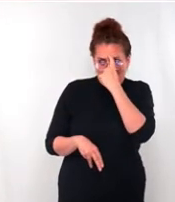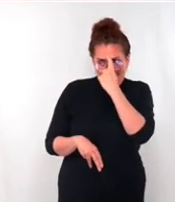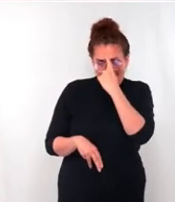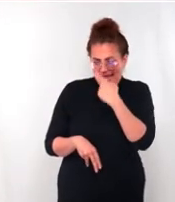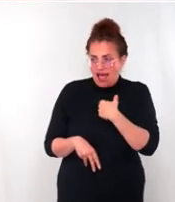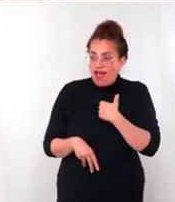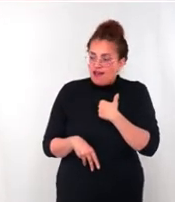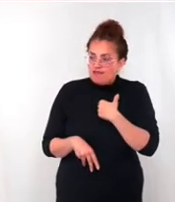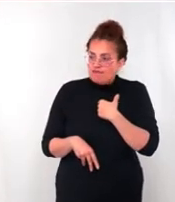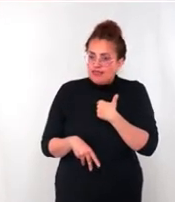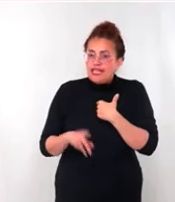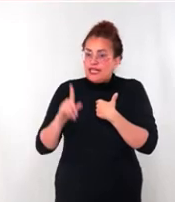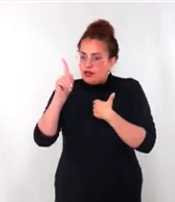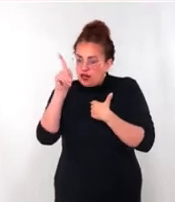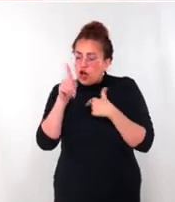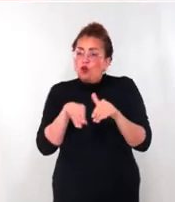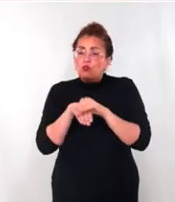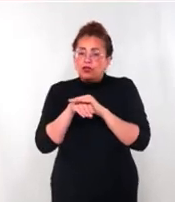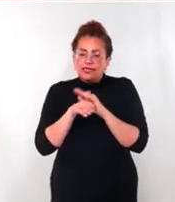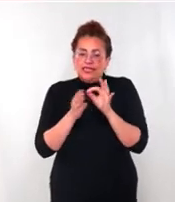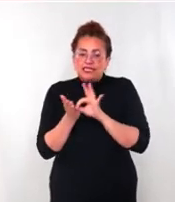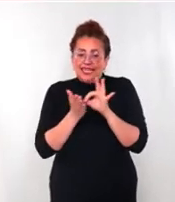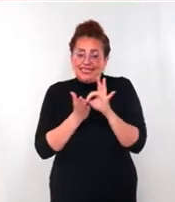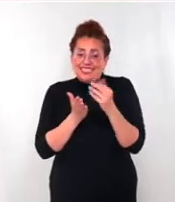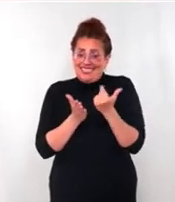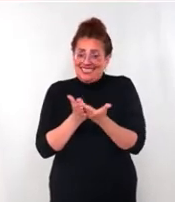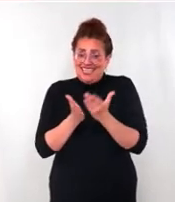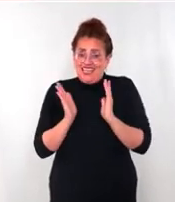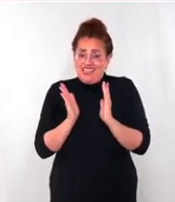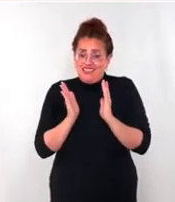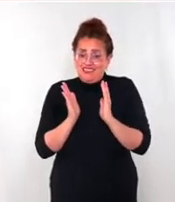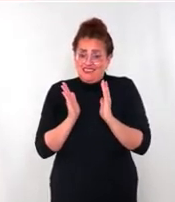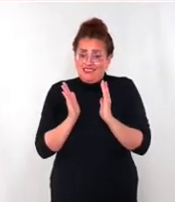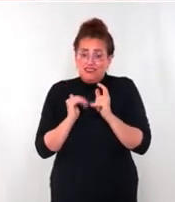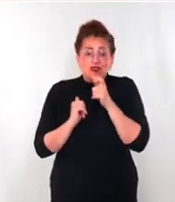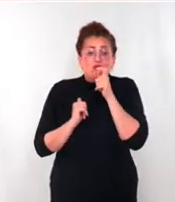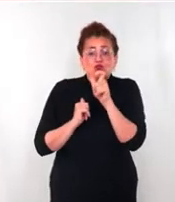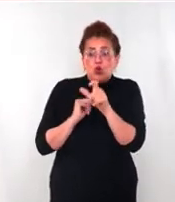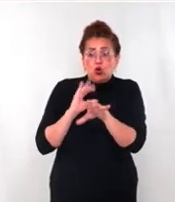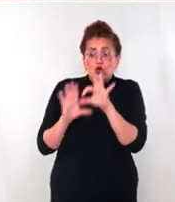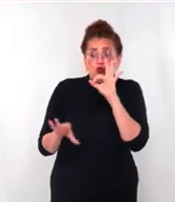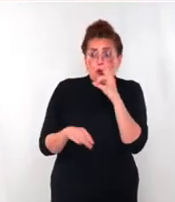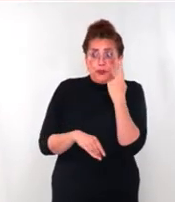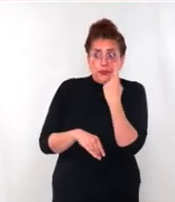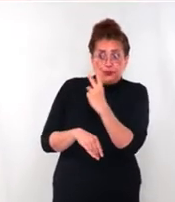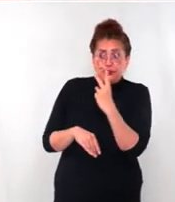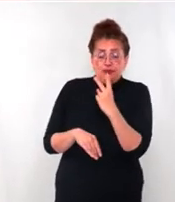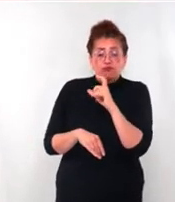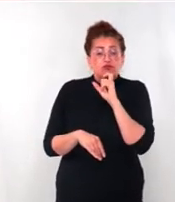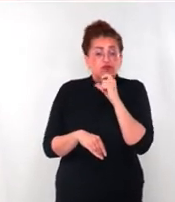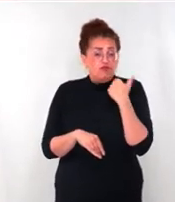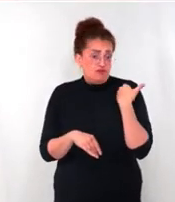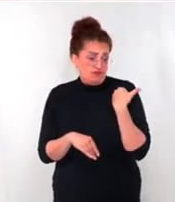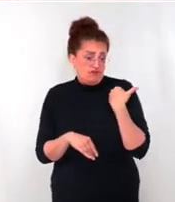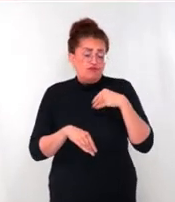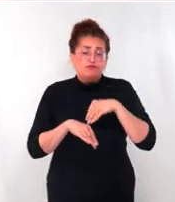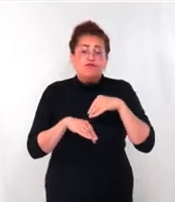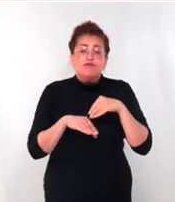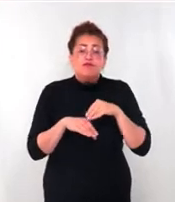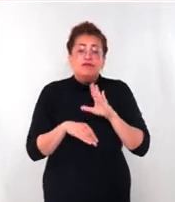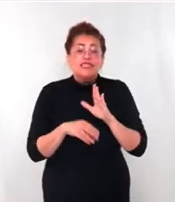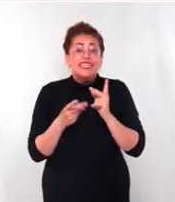parle de stratégie politique. C'est vous qui choisissez vos mots. En introduction du conseil municipal,